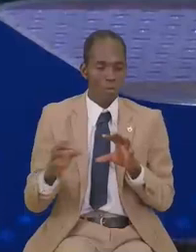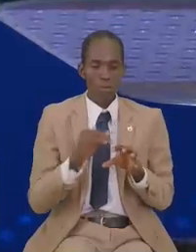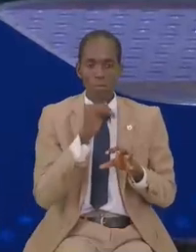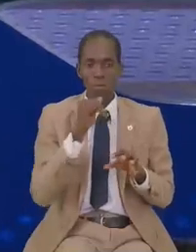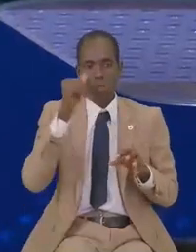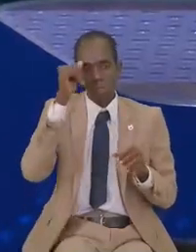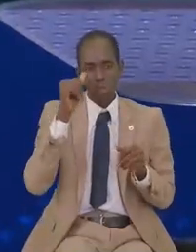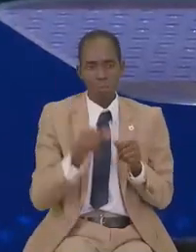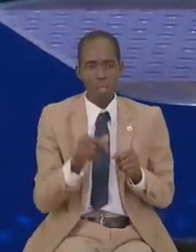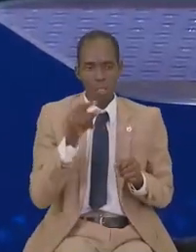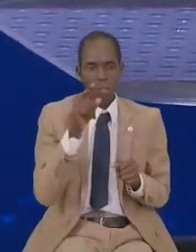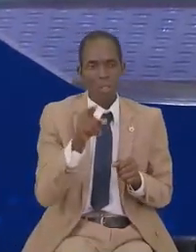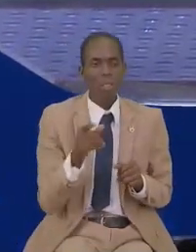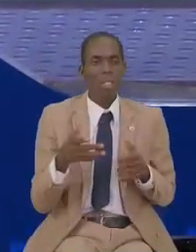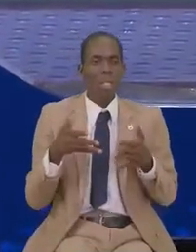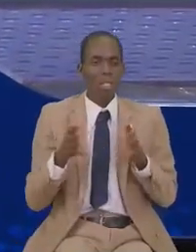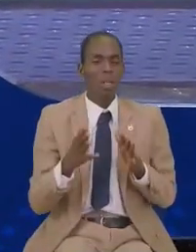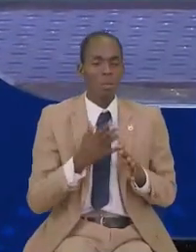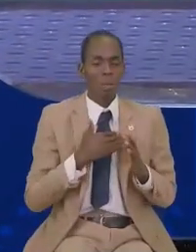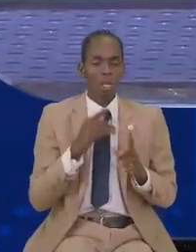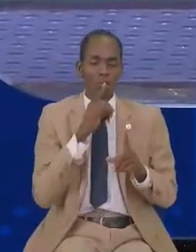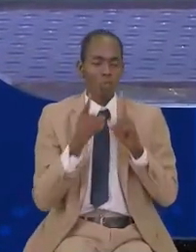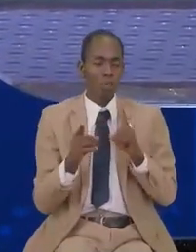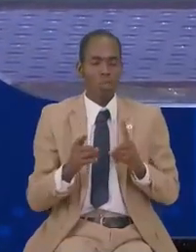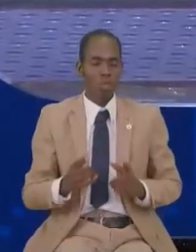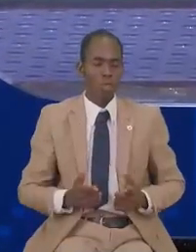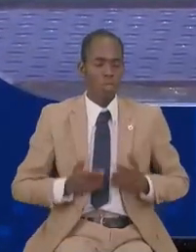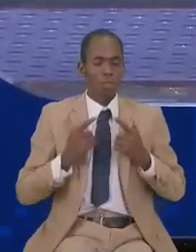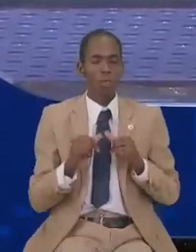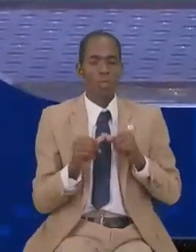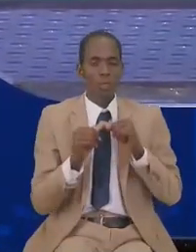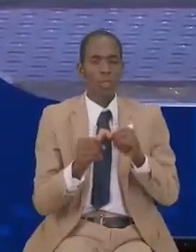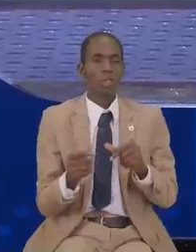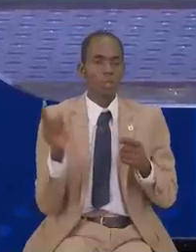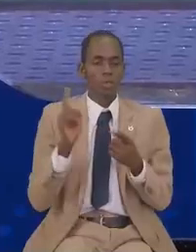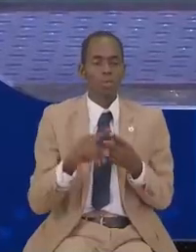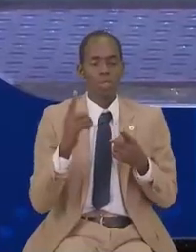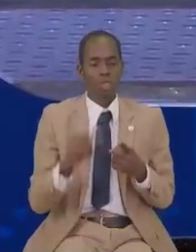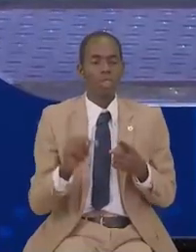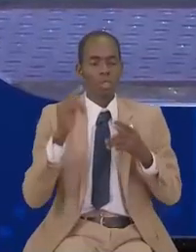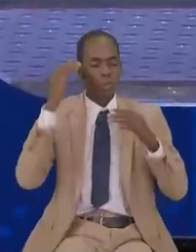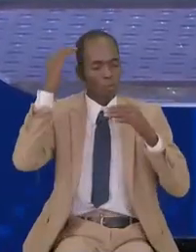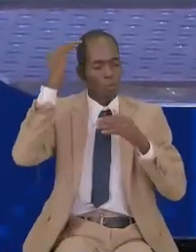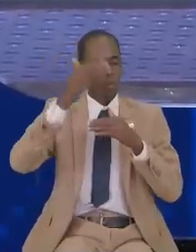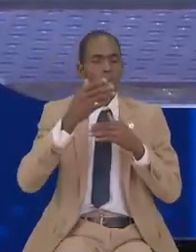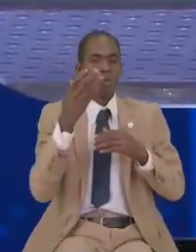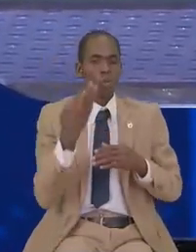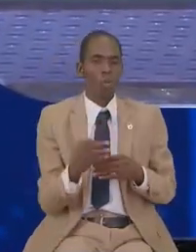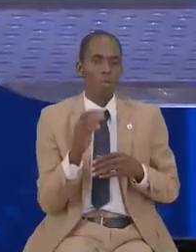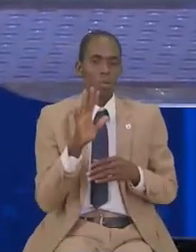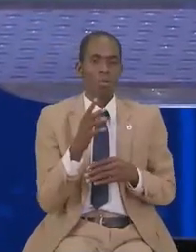si je ne me souviens de toi, que ma langue s'attache à mon palais, si je ne fais